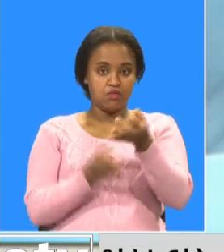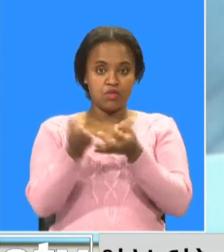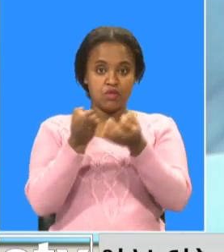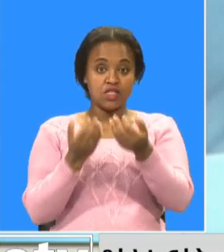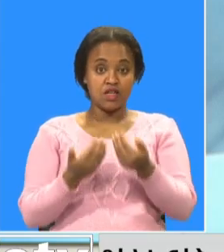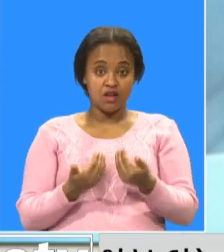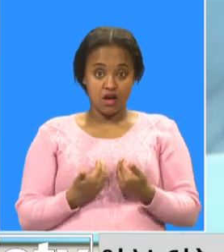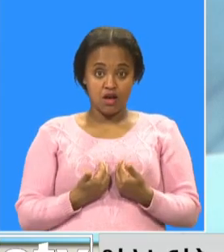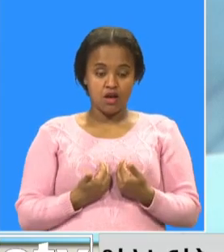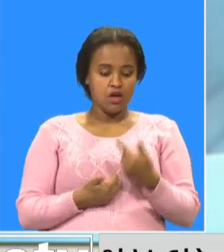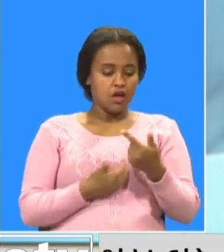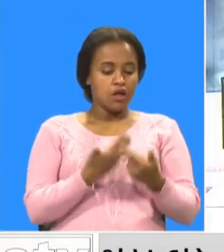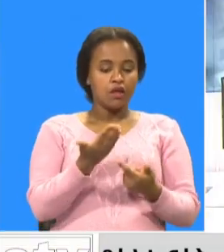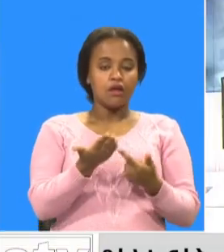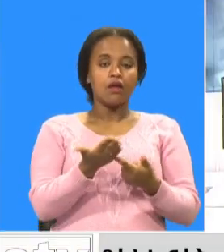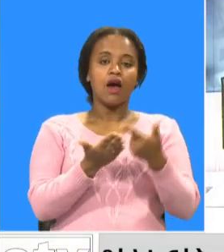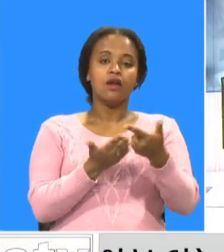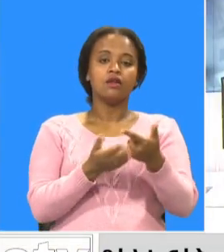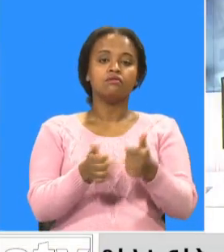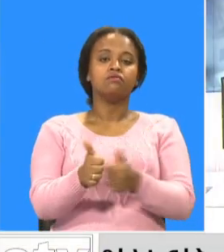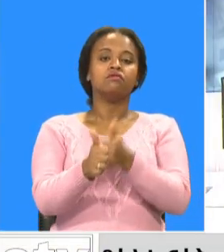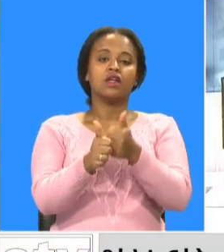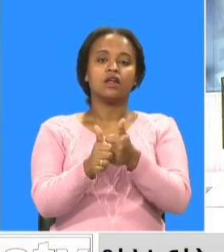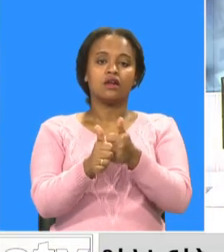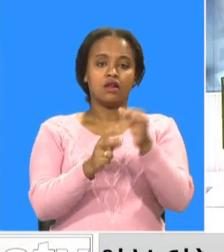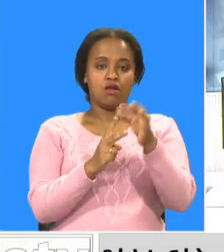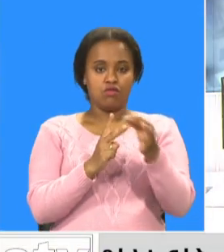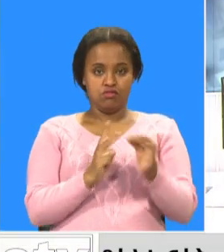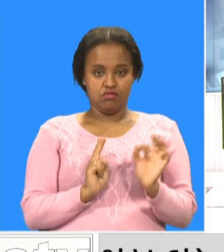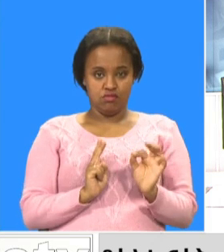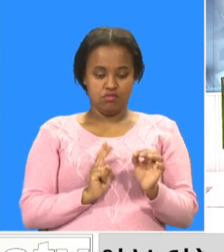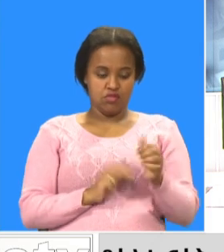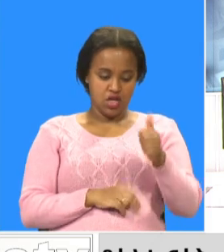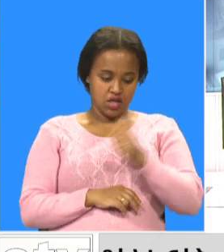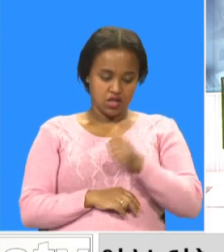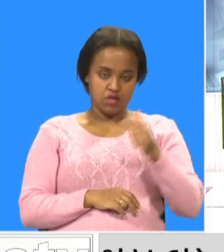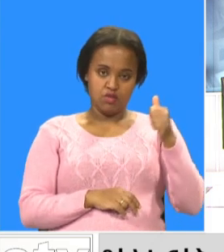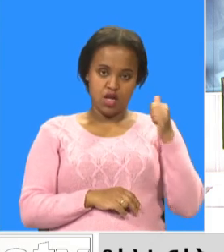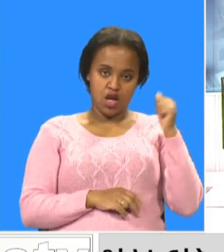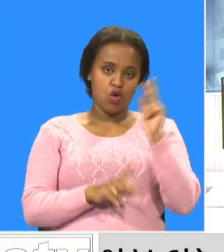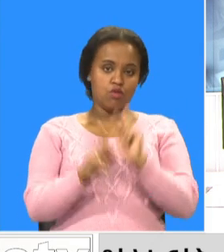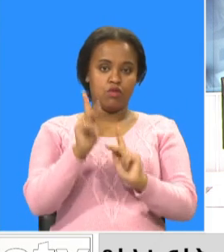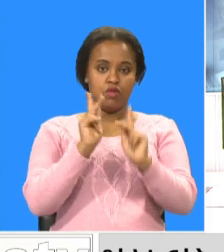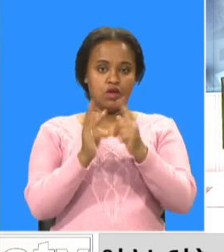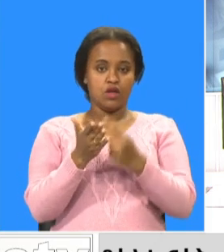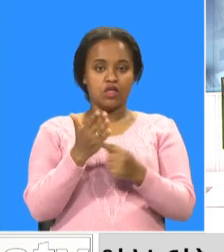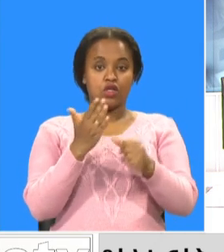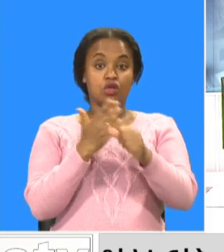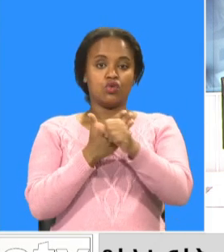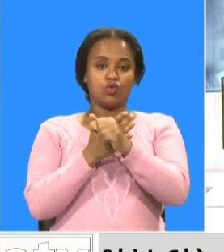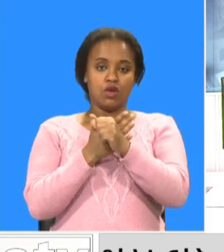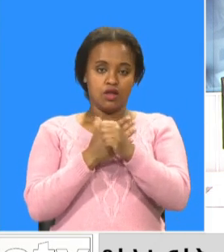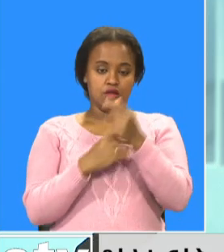ስላለ ያንን መከተል ነው የሚያዋጣው ራስንም ሌላውንም ህብረተሰብ ከዚህ ጉዳት ለመጠበቅ።